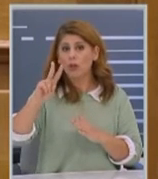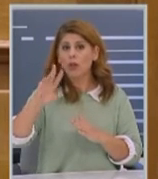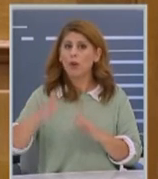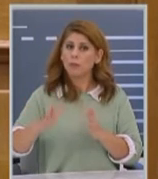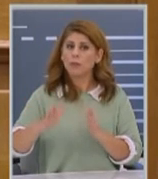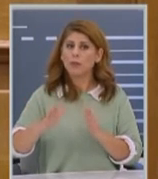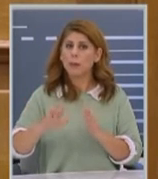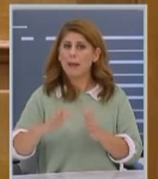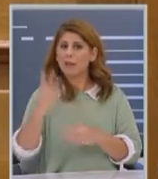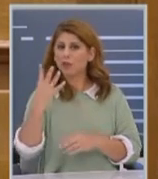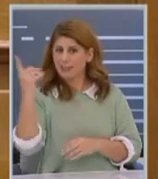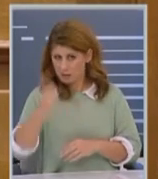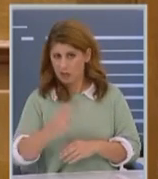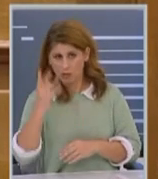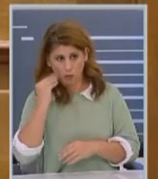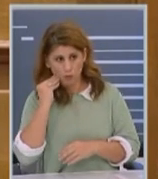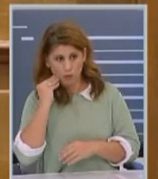κυμαίνεται γύρω στο 4%.